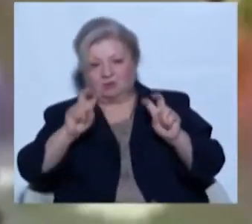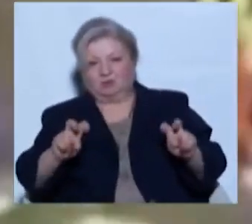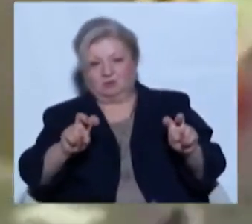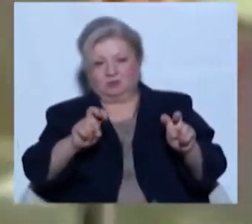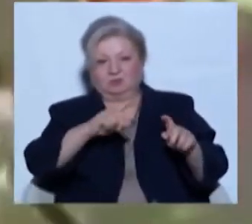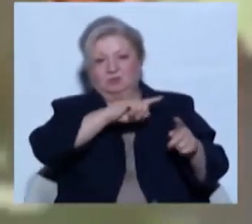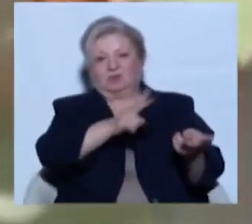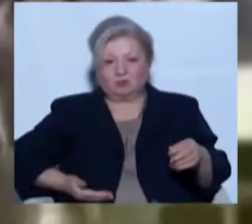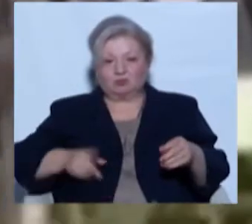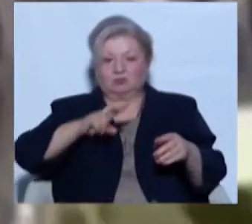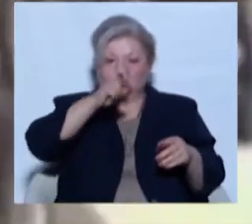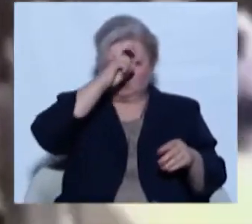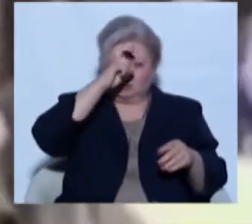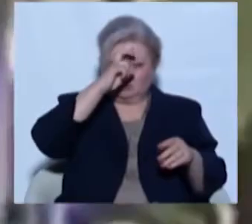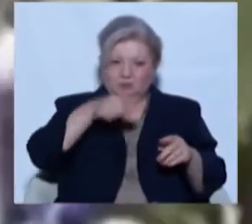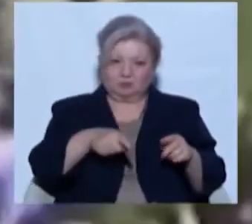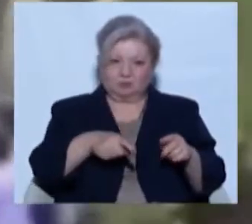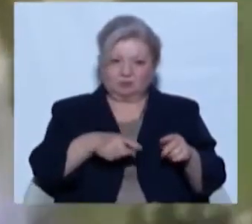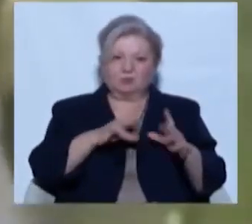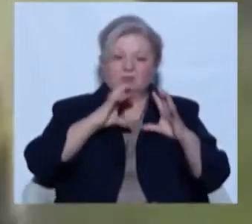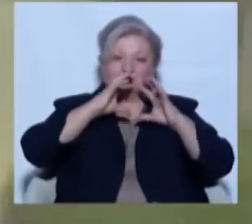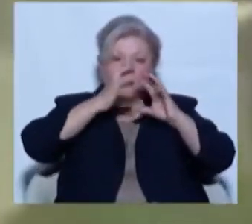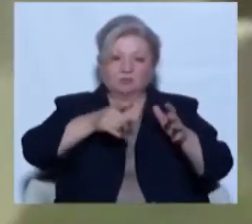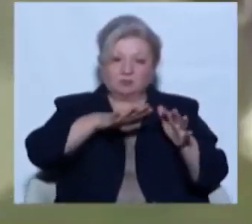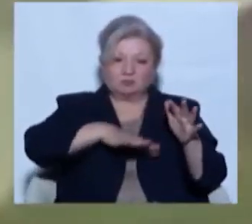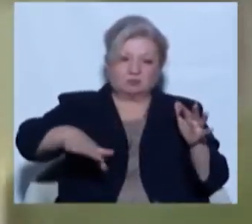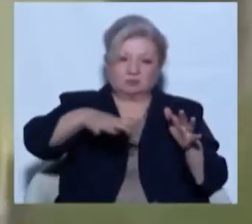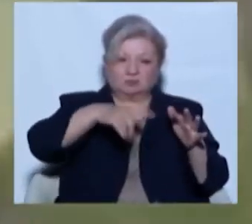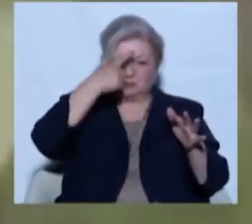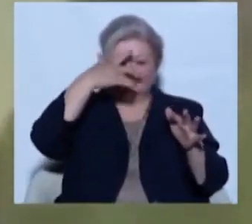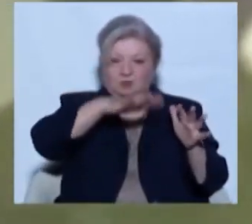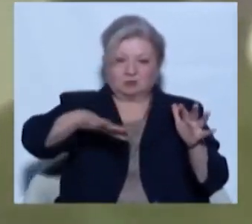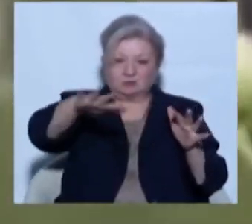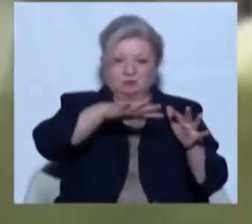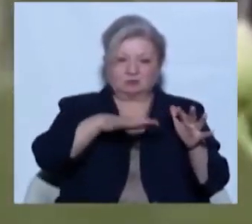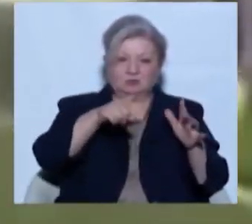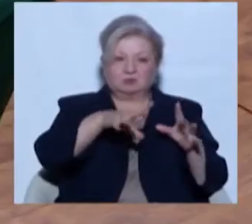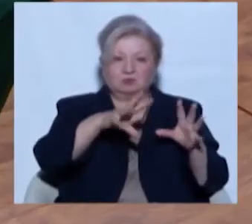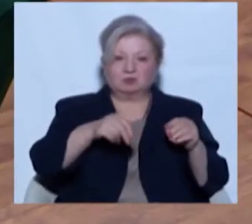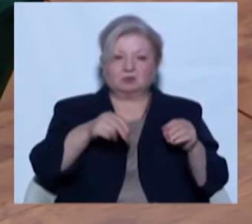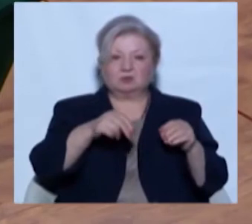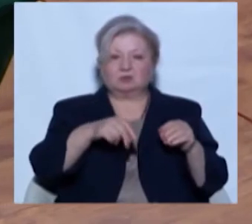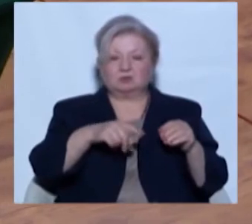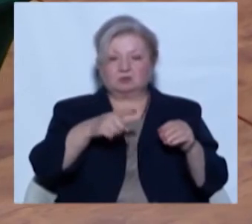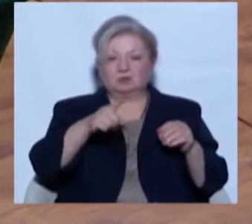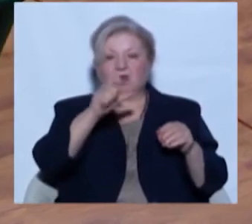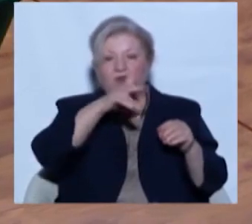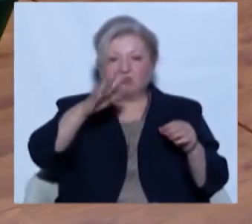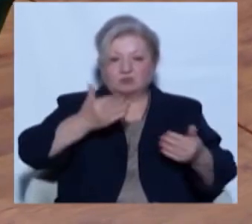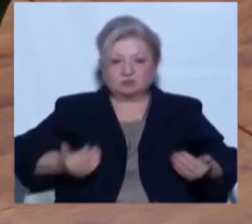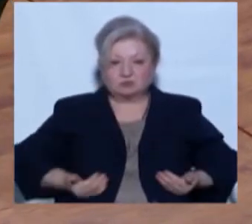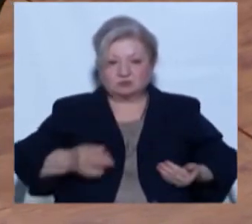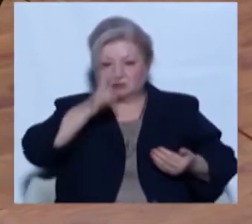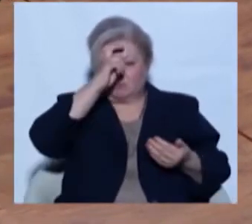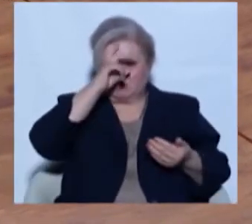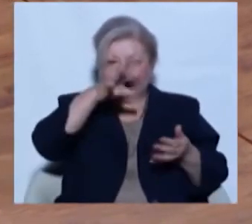მიხედვით. იუგოსლავიის და მსოფლიო საზოგადოება და განსაკუთრებით ევროპის ქვეყნები შეეცადნენ